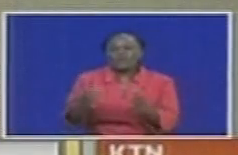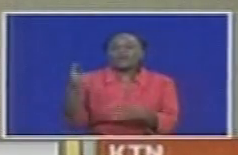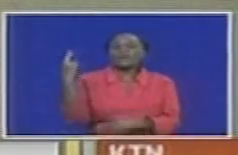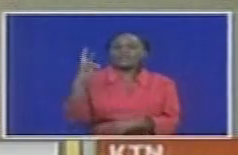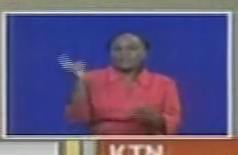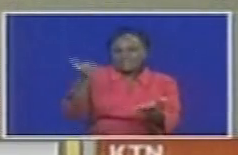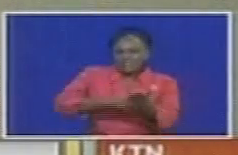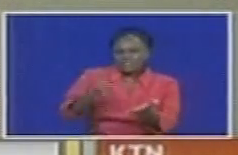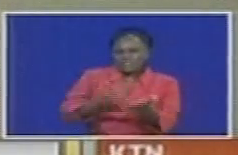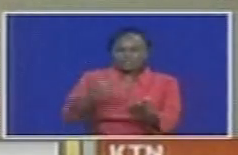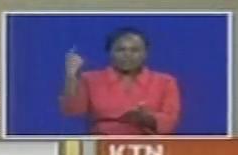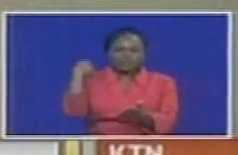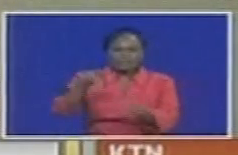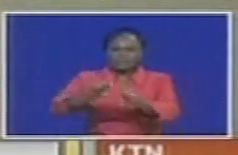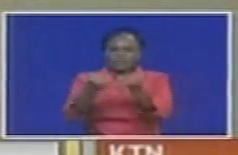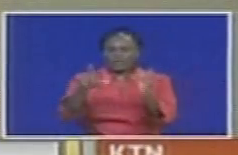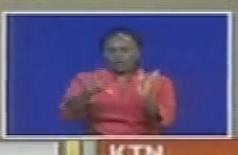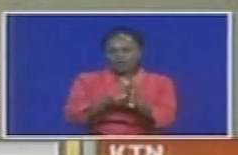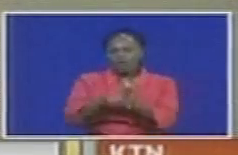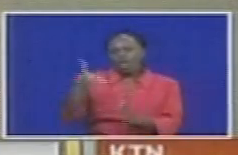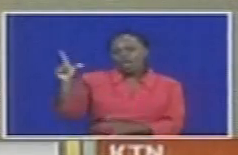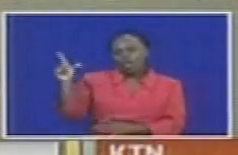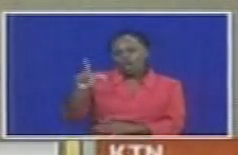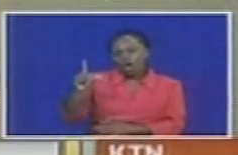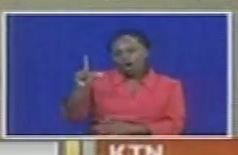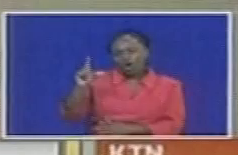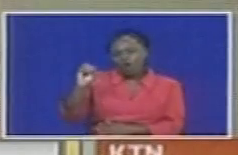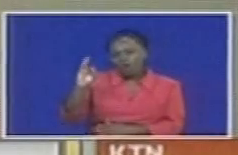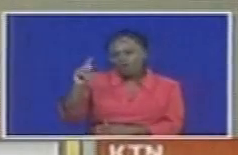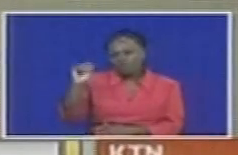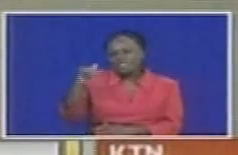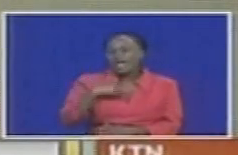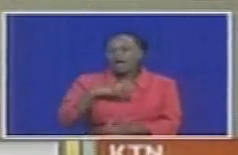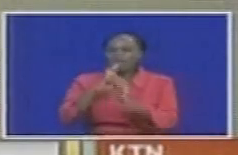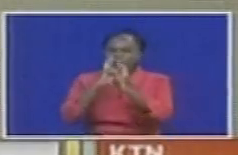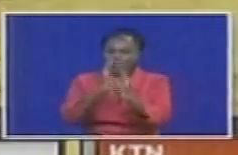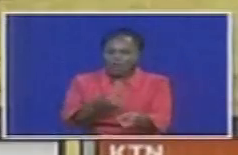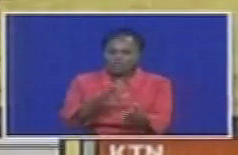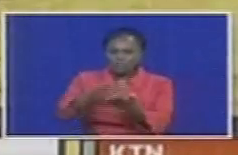magari yaliyopuuza sheria hizo. Lofti Matambo ana taarifa hiyo kwa kina.